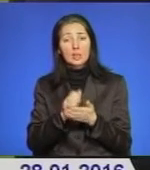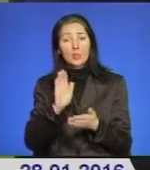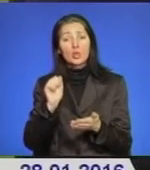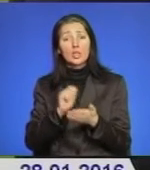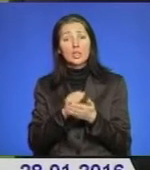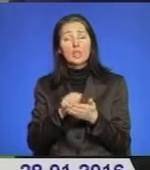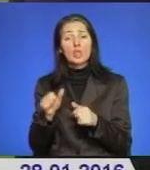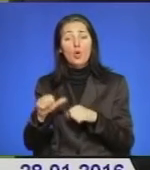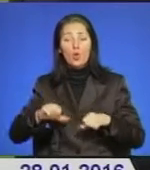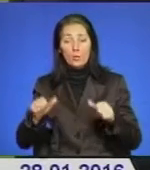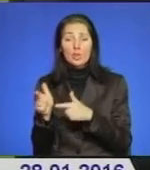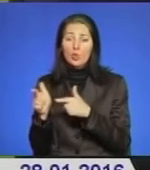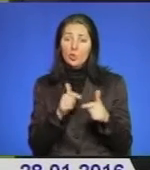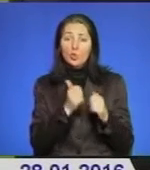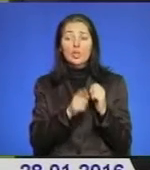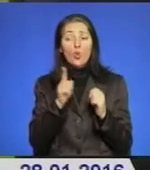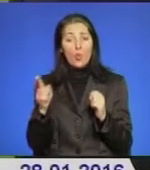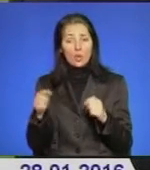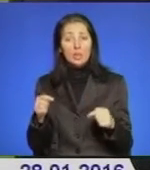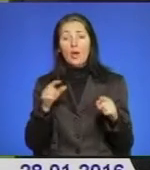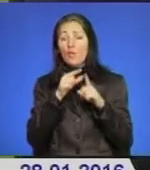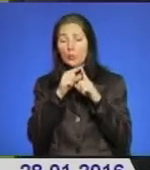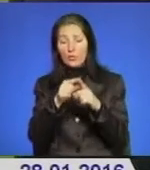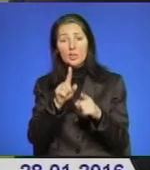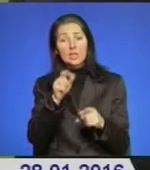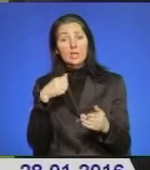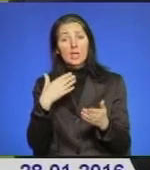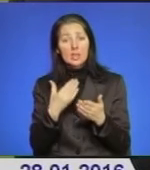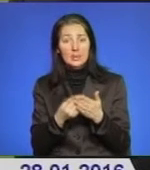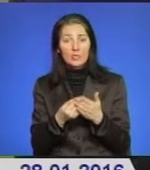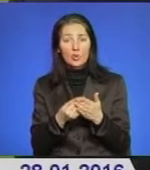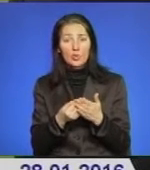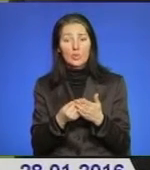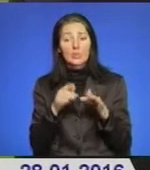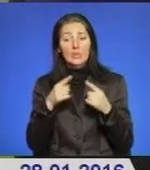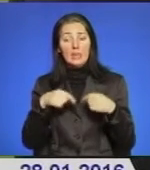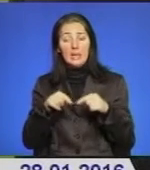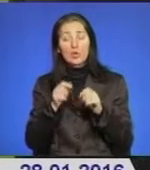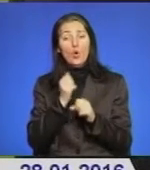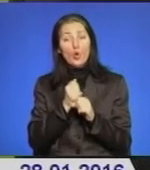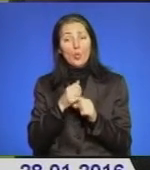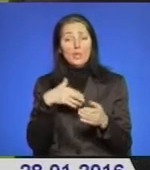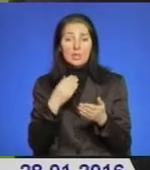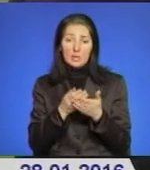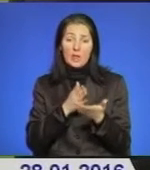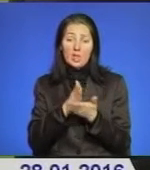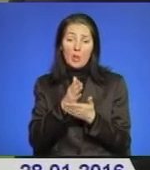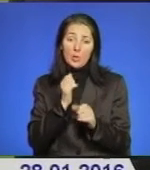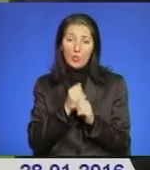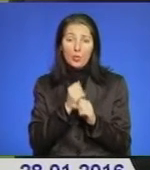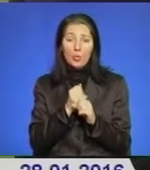комісії, готуйтеся кожен відповісти за свою ділянку роботи, за свій напрямок